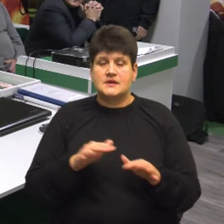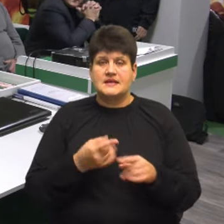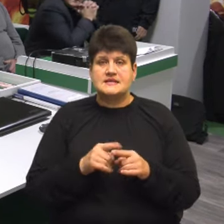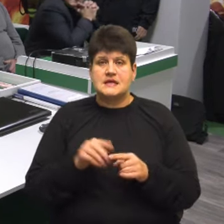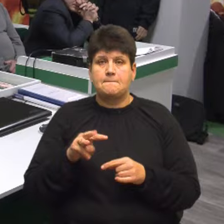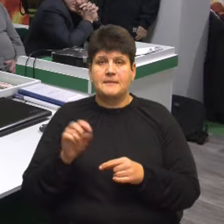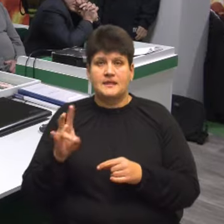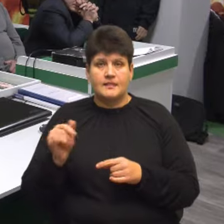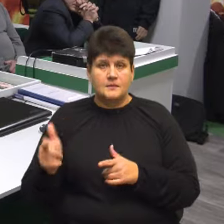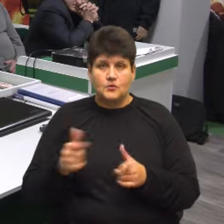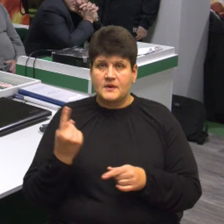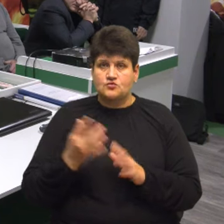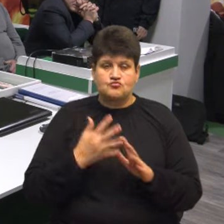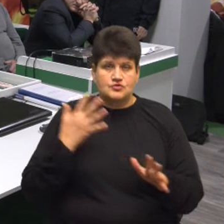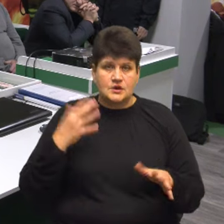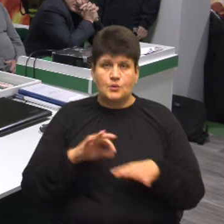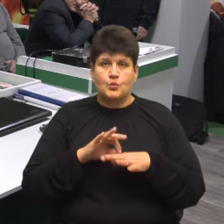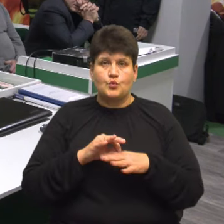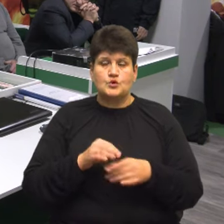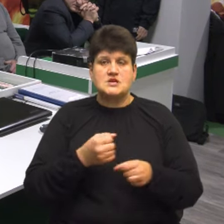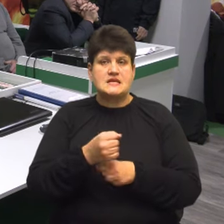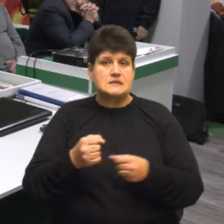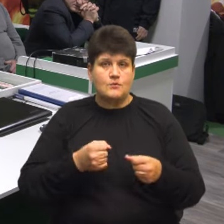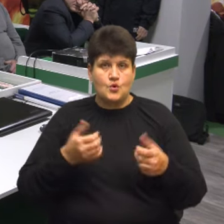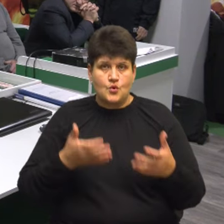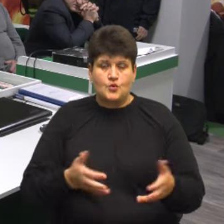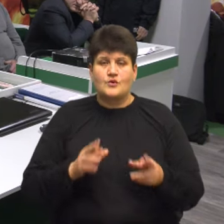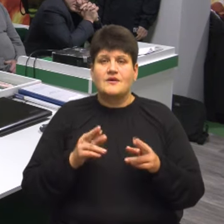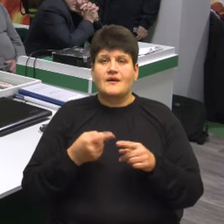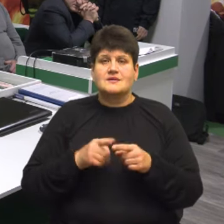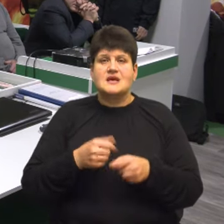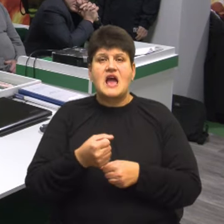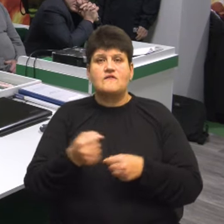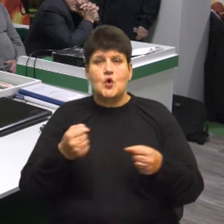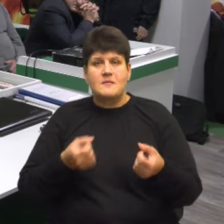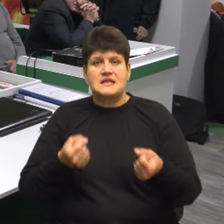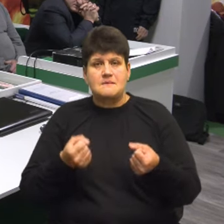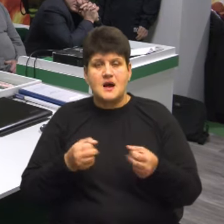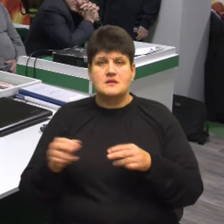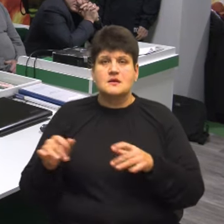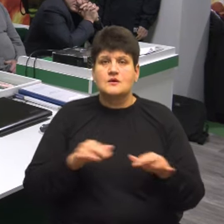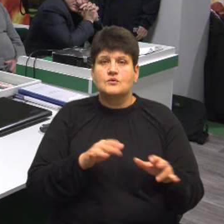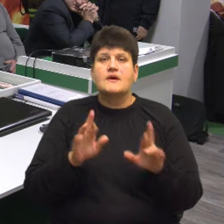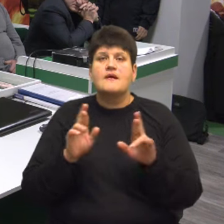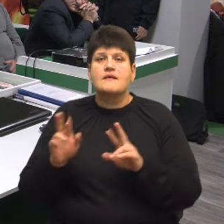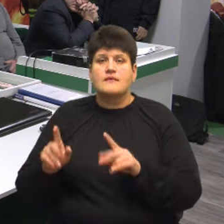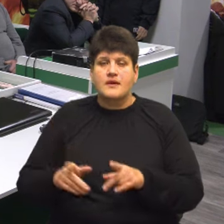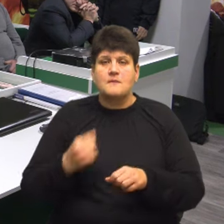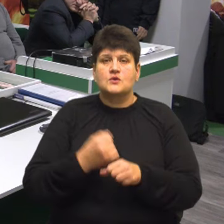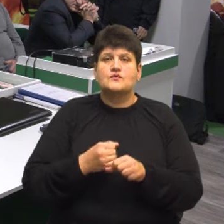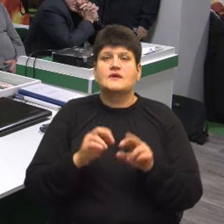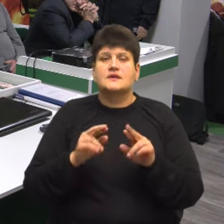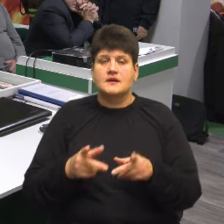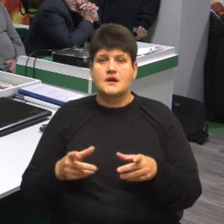підготовка в першу чергу. Поводження зі зброєю, як цей автомат тримати, як з ним рухатися, як працювати. Робота